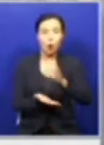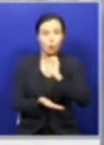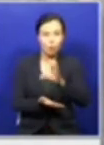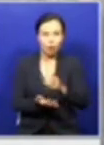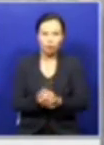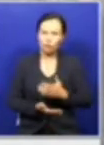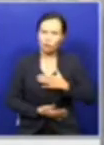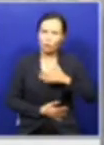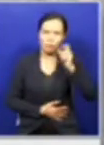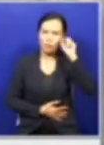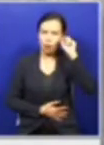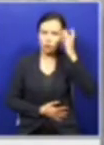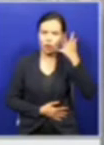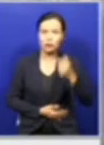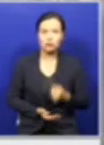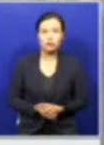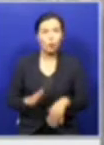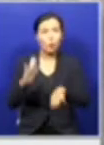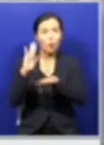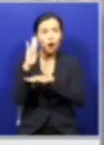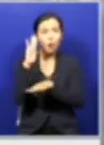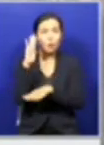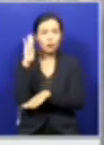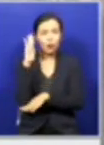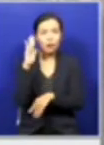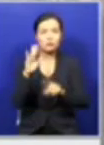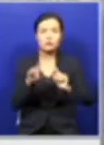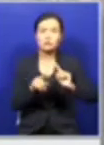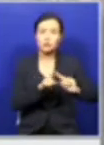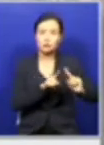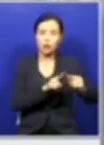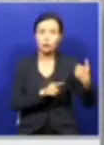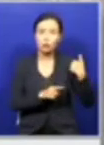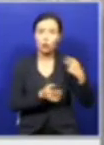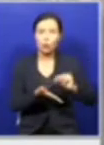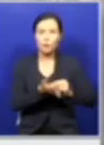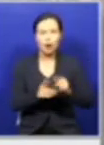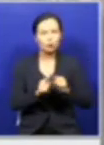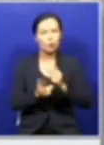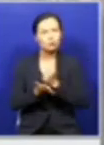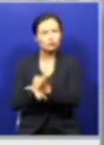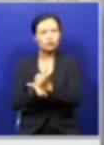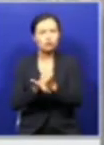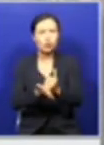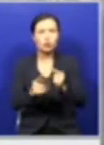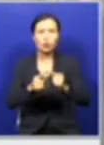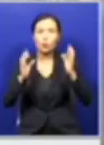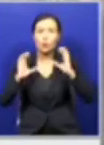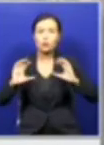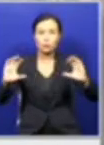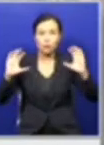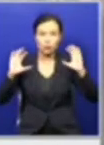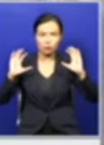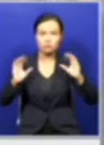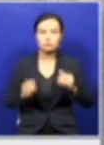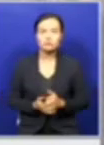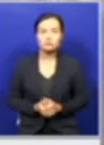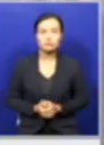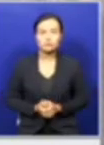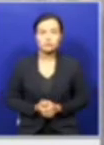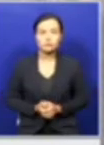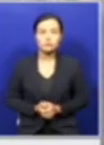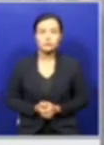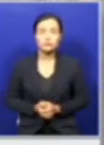จในเรื่องของกระบวนการที่เขาจะได้รับการเยียวยาจากรัฐบาลฉ